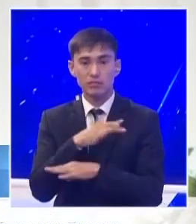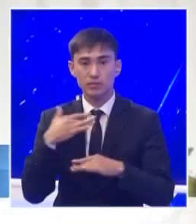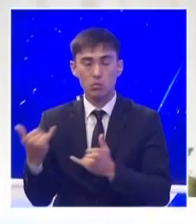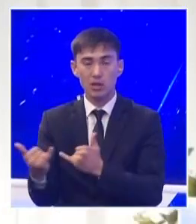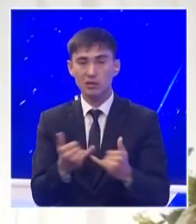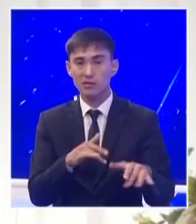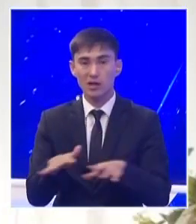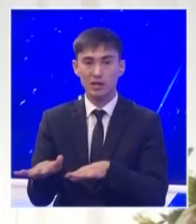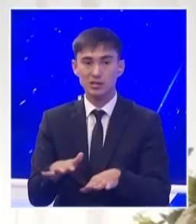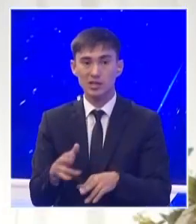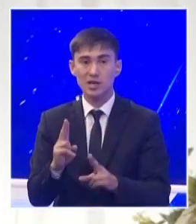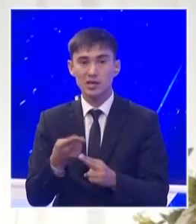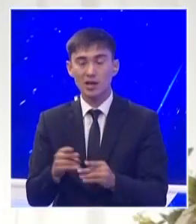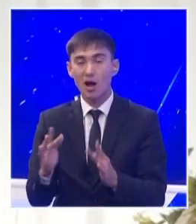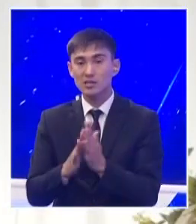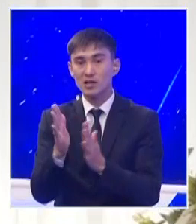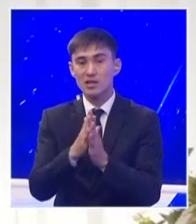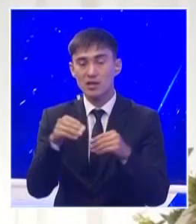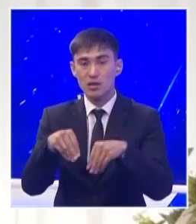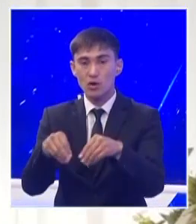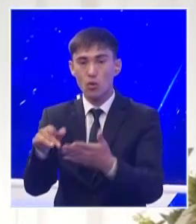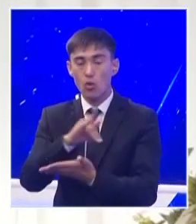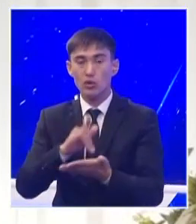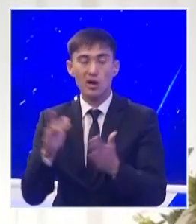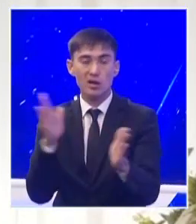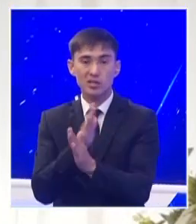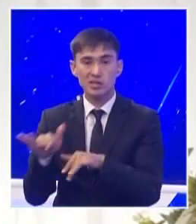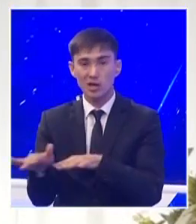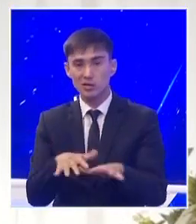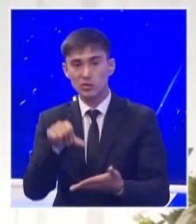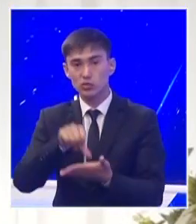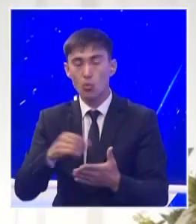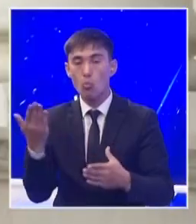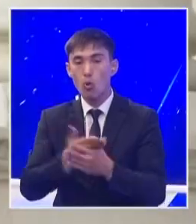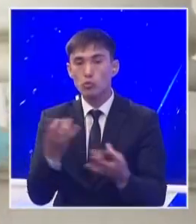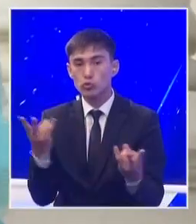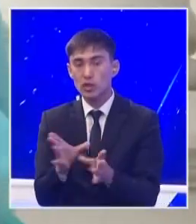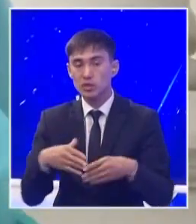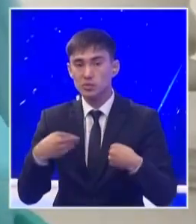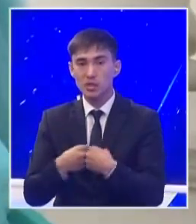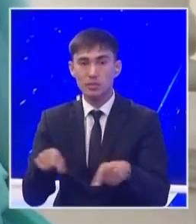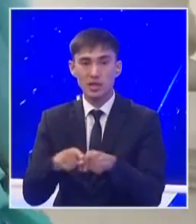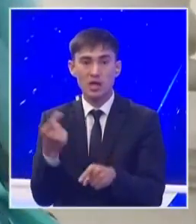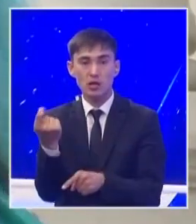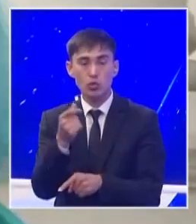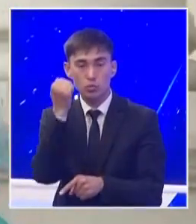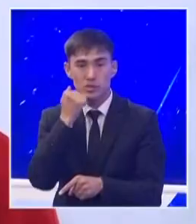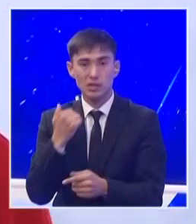благотворительные акции. Это как озеленение города, экологические акции, помощь нуждающимся семьям, также одиноким